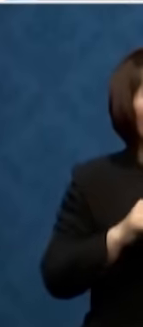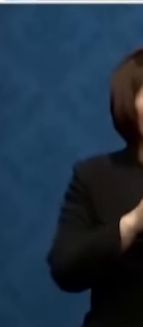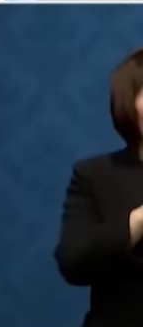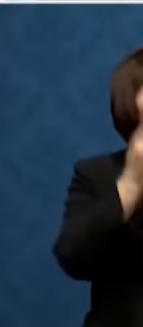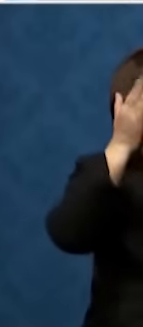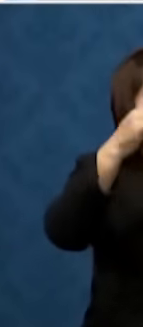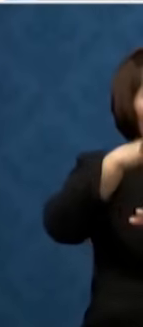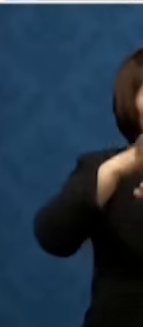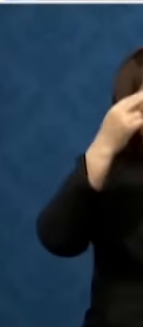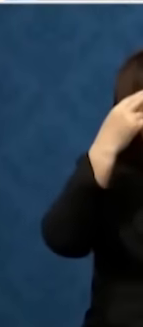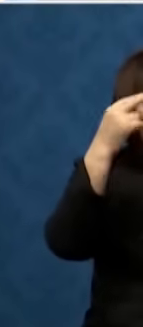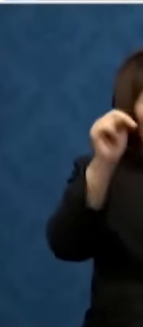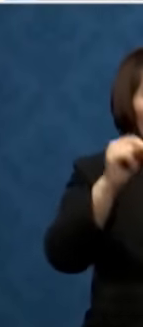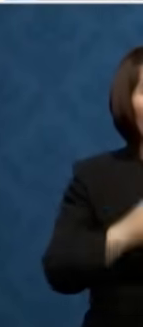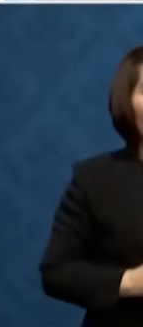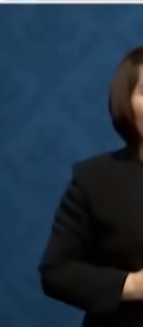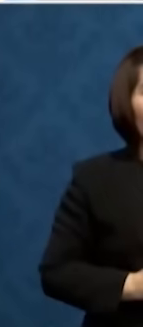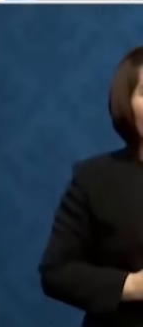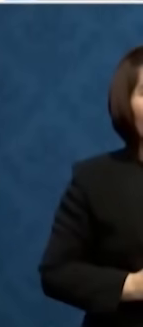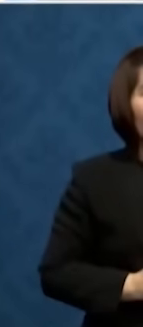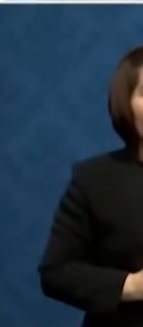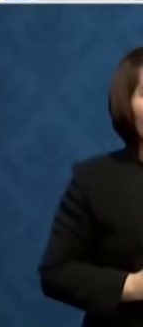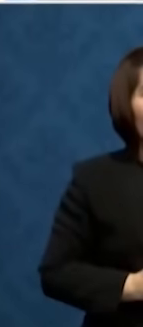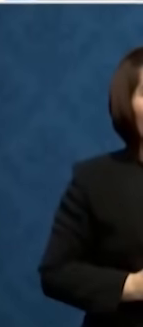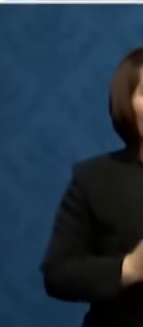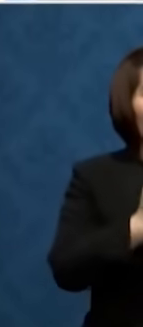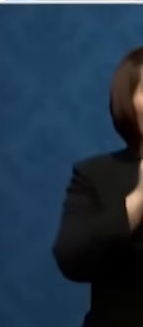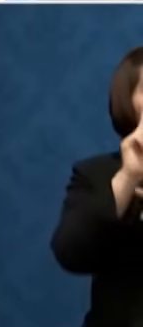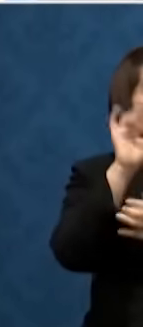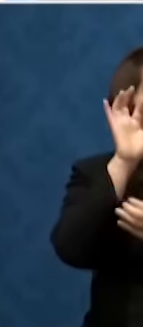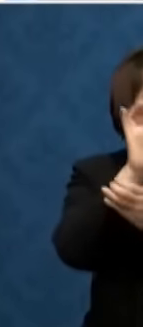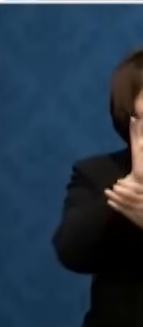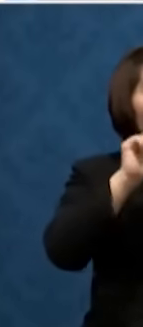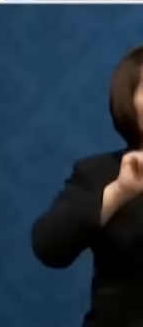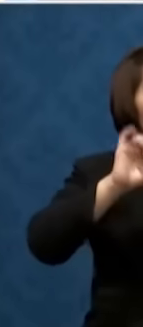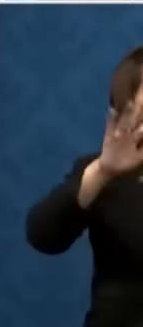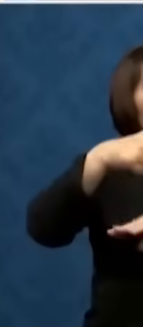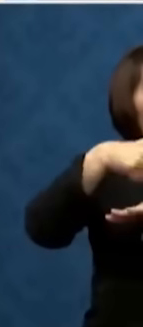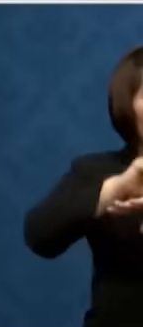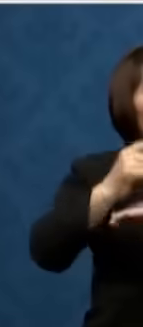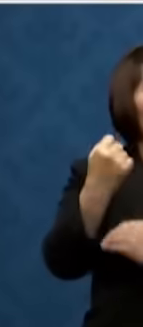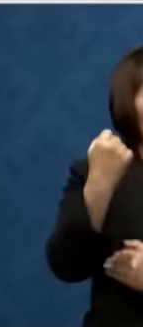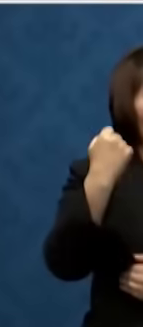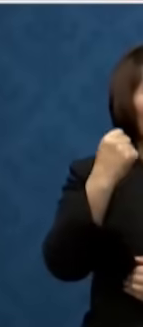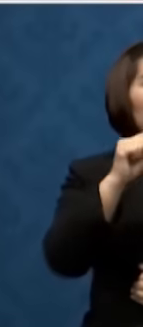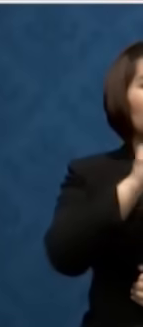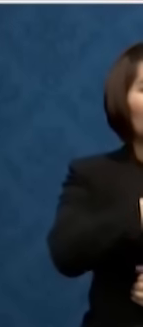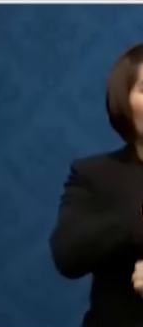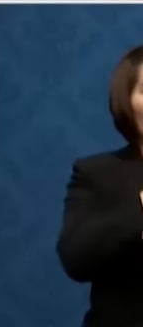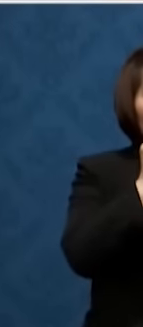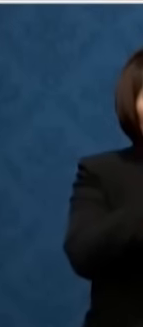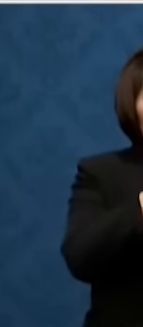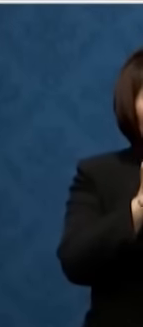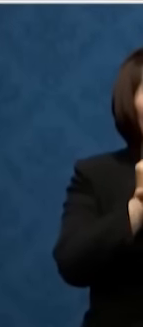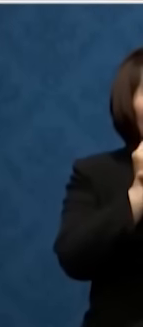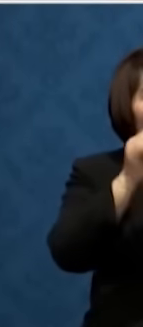ตรีซึ่งท่านประธานนะครับตามข้อบังคับข้อที่5นะครับมีอำนาจนะครับที่จะต้องปฏิบัติตามกฎหม